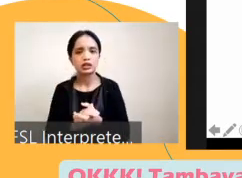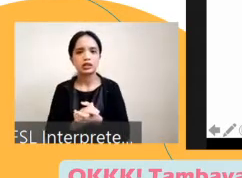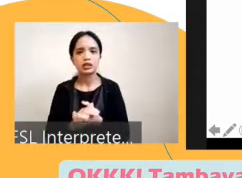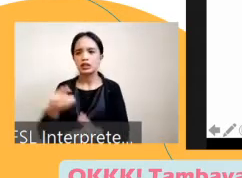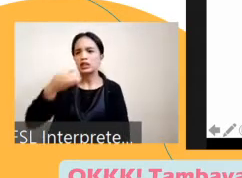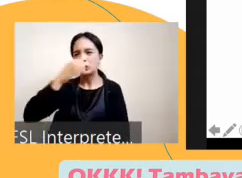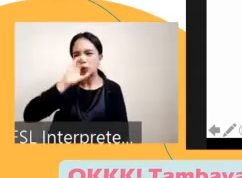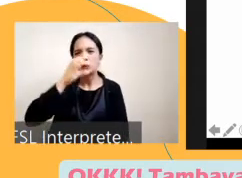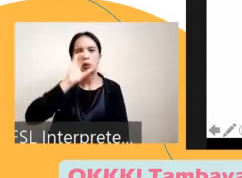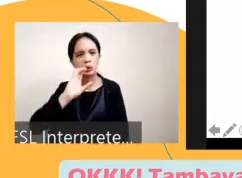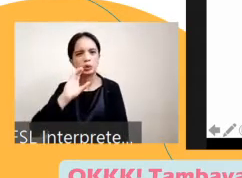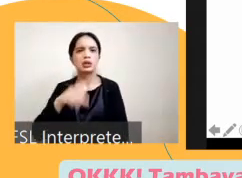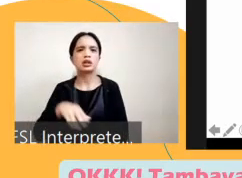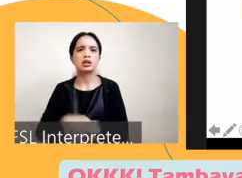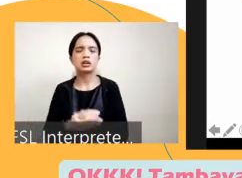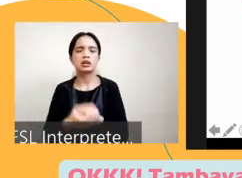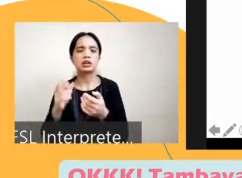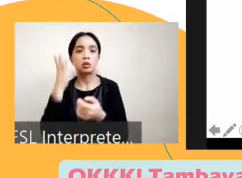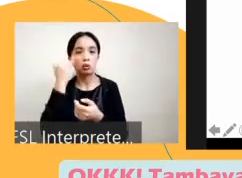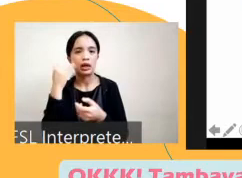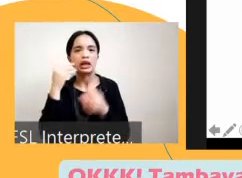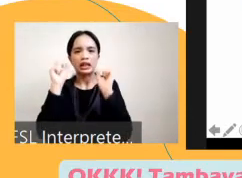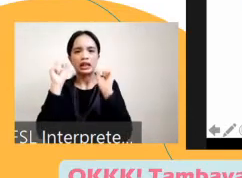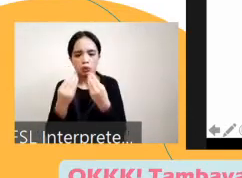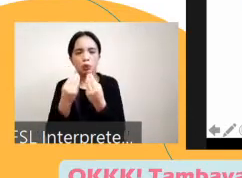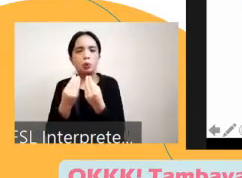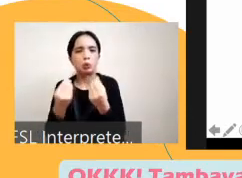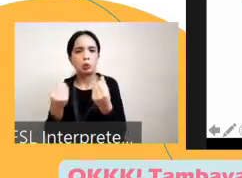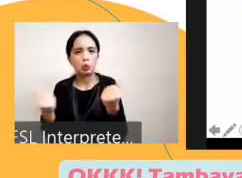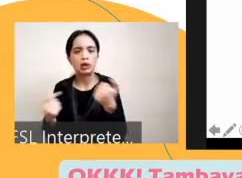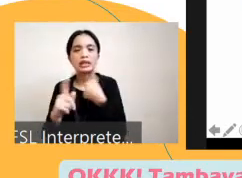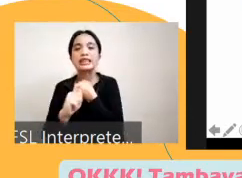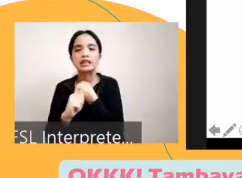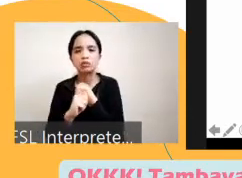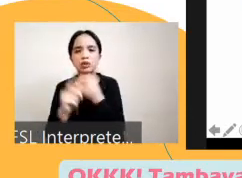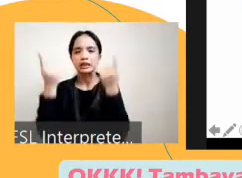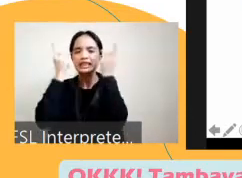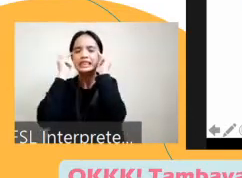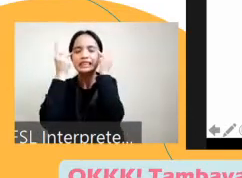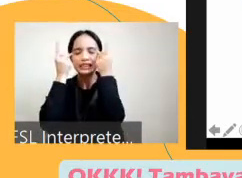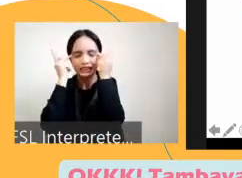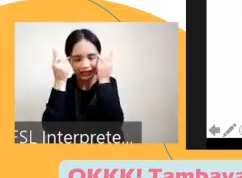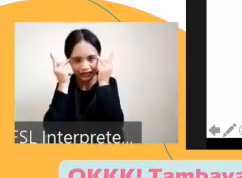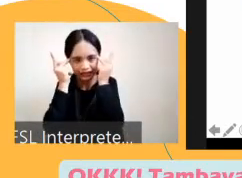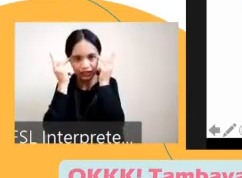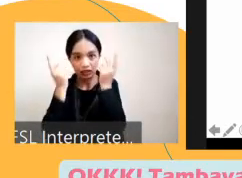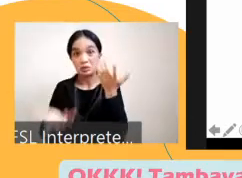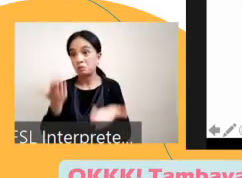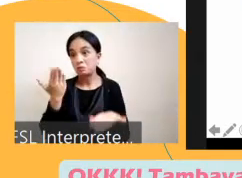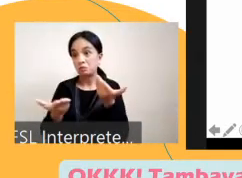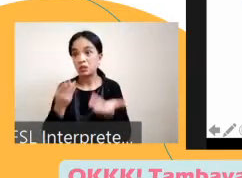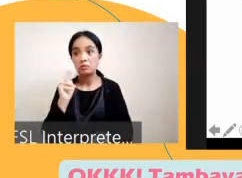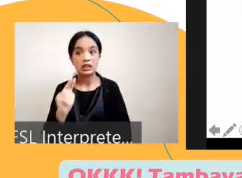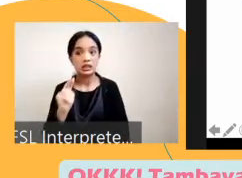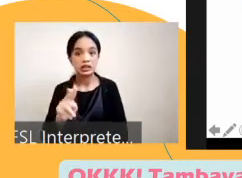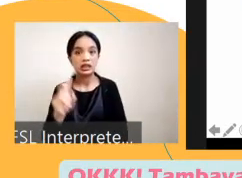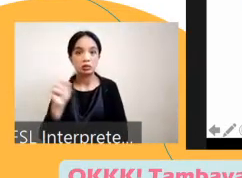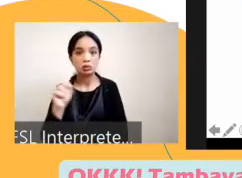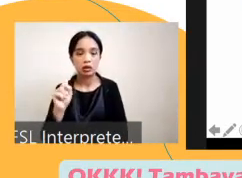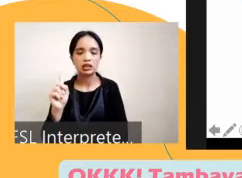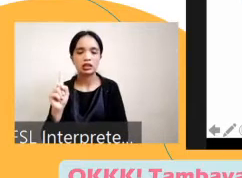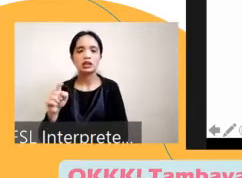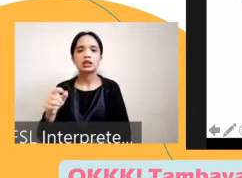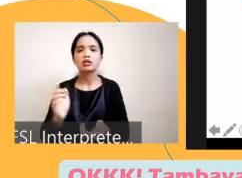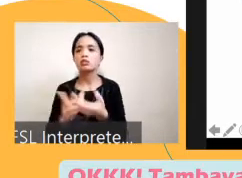tayo ng inom para maibsan pansamantala yung sakit ng ulo, baka kailangan ng magpatingin tayo